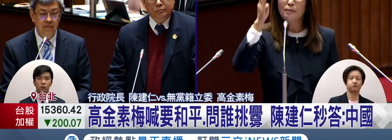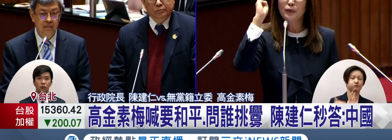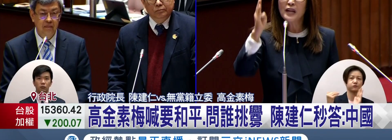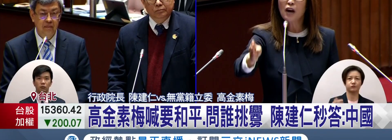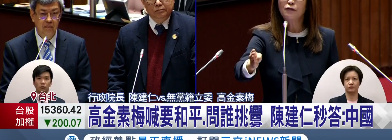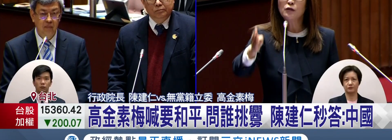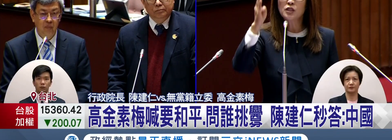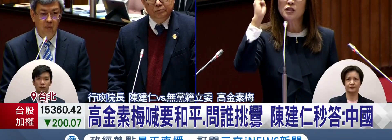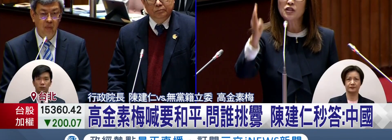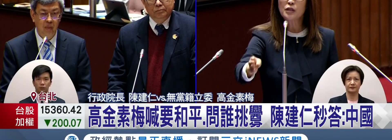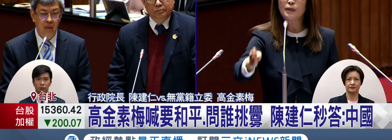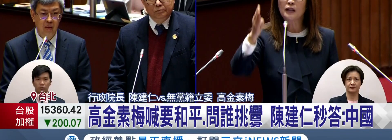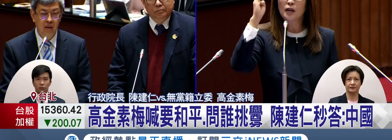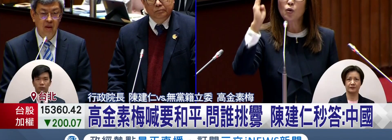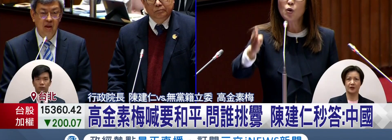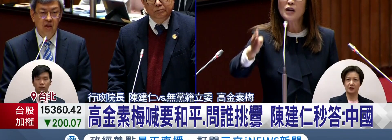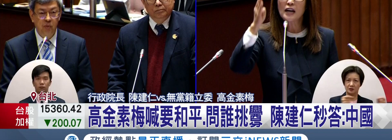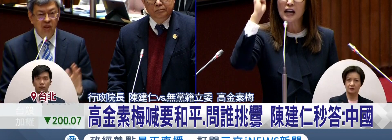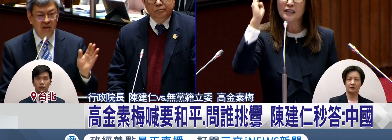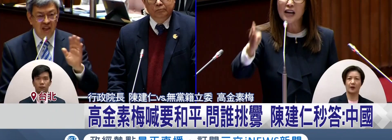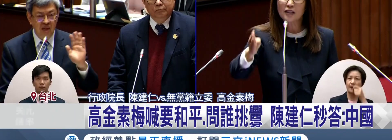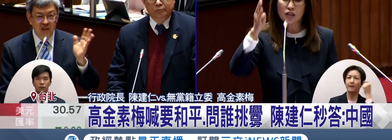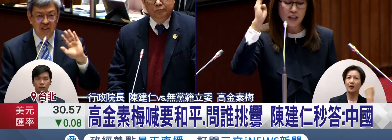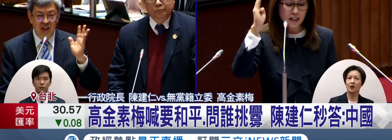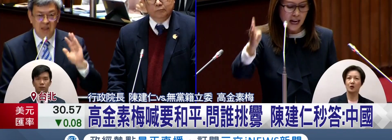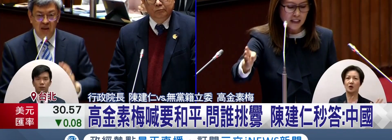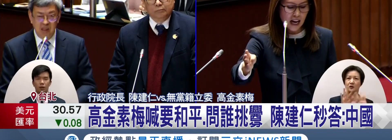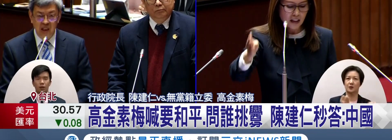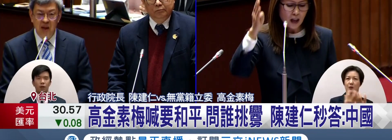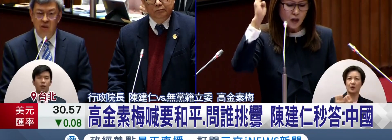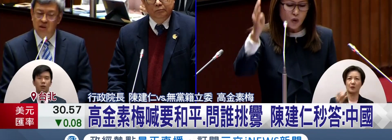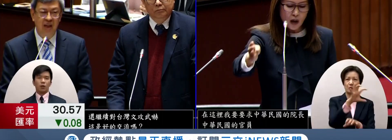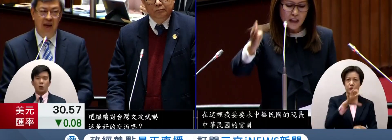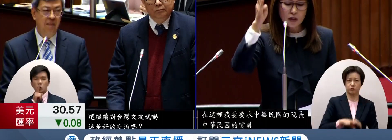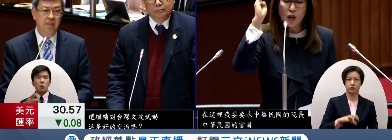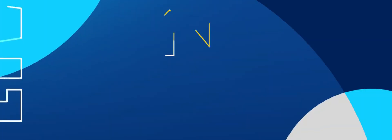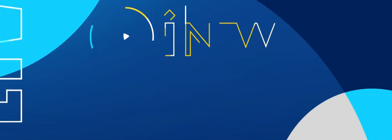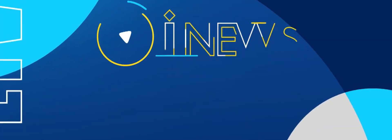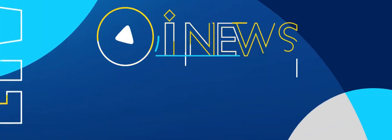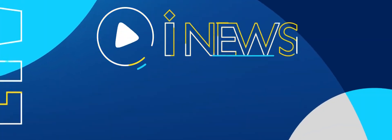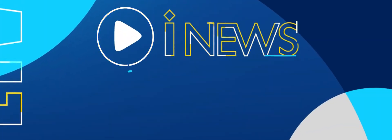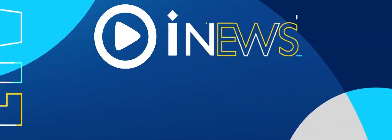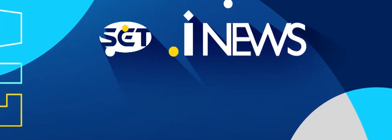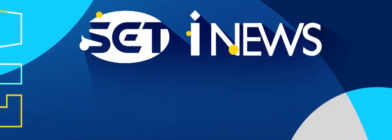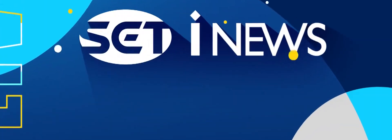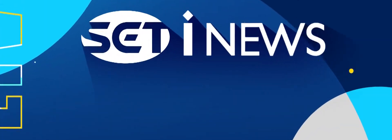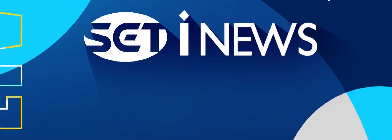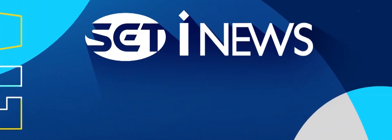我们不要复制日本跟乌克兰这样子的下场。 以美论。 所以中。